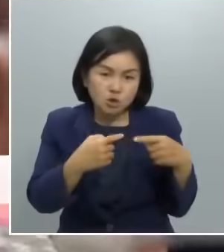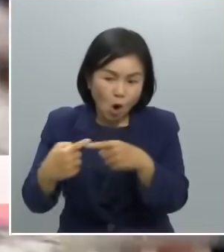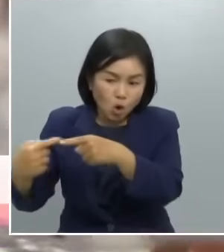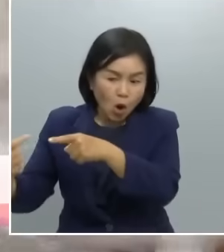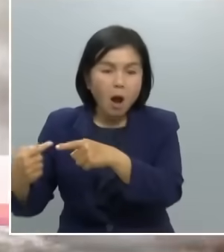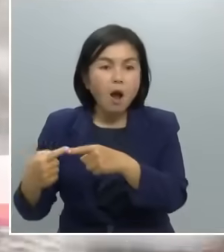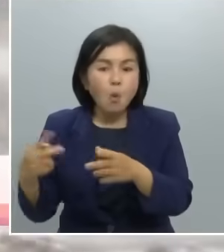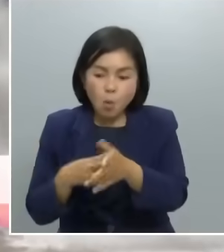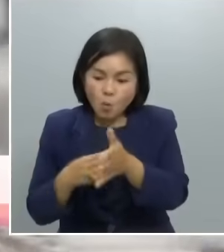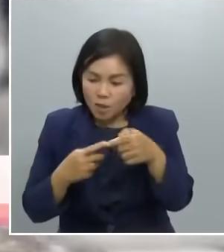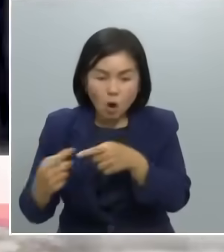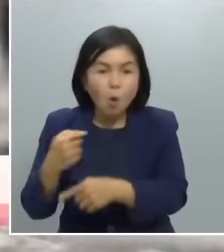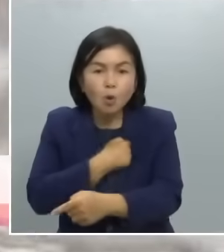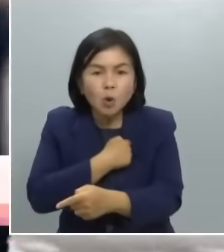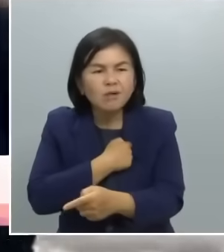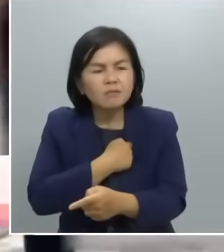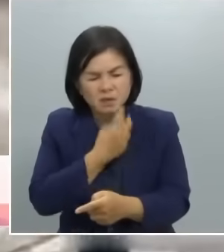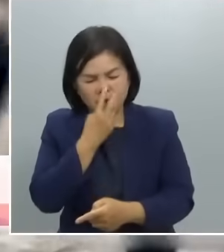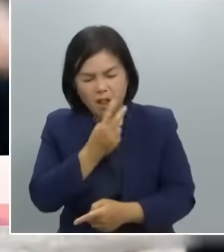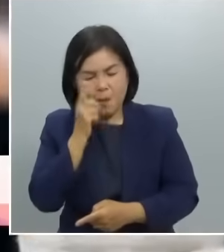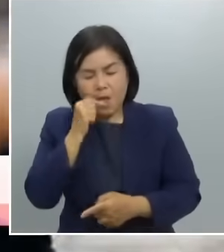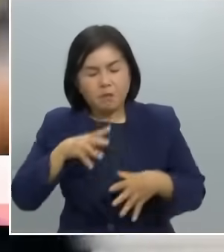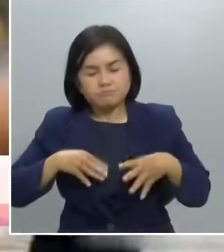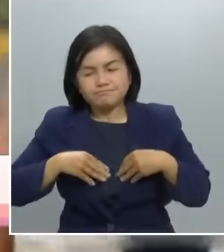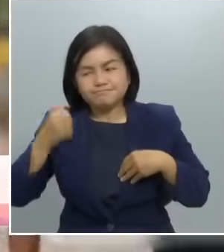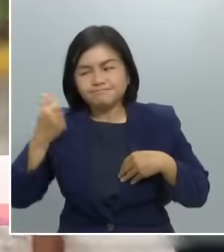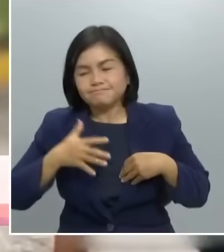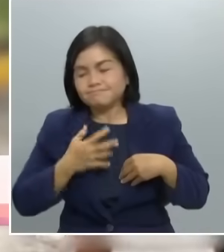ลๆแบบนี้นะฮะคือมันรับไม่ได้จริงๆฟังเสียงแม่ครับ